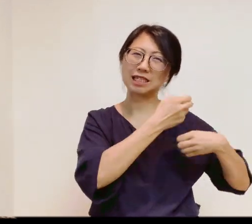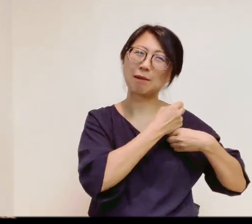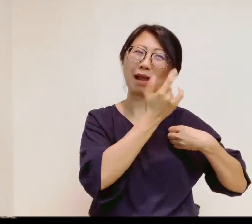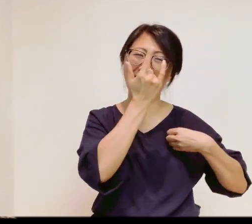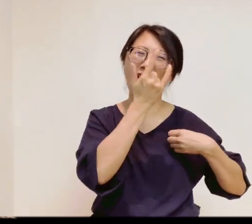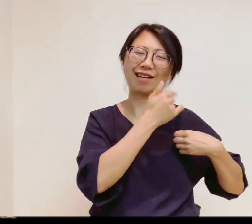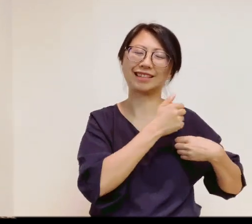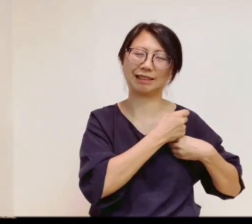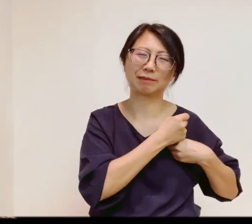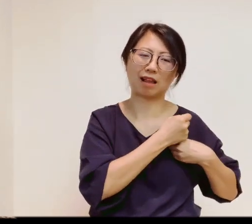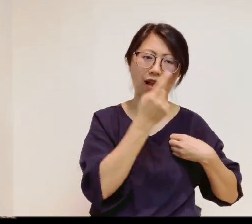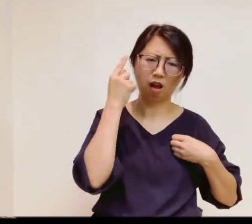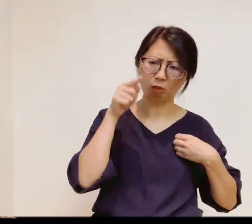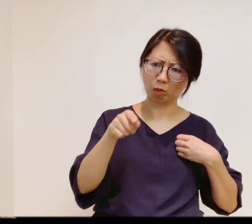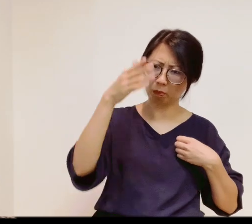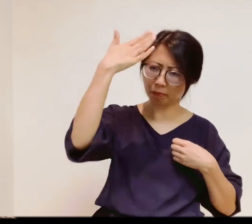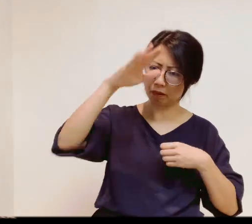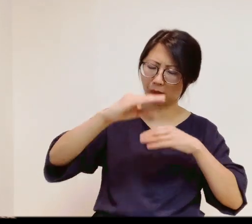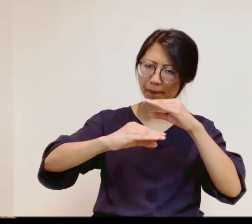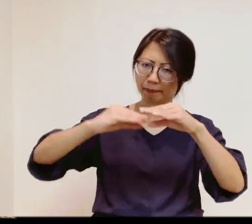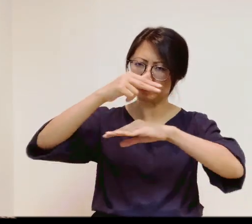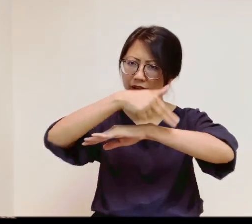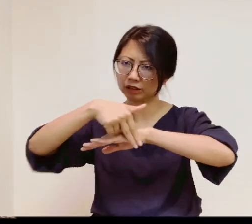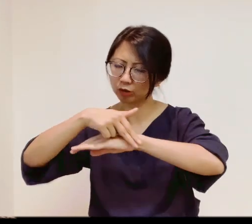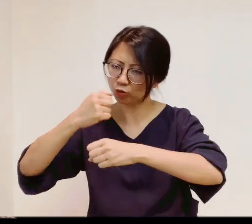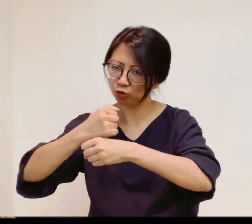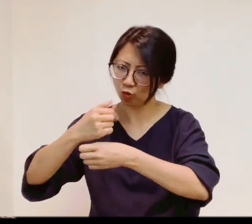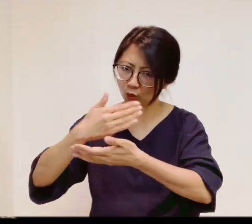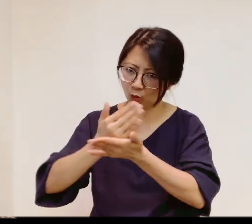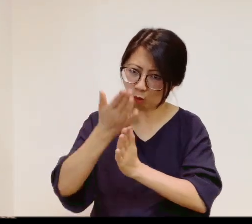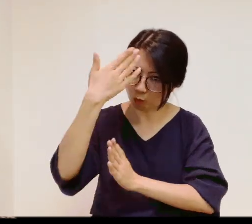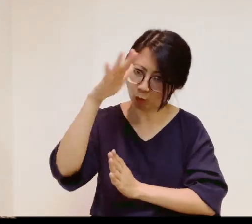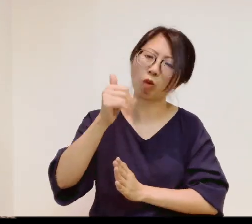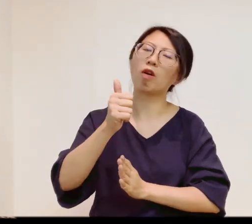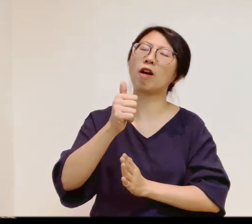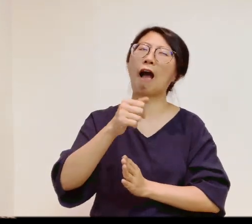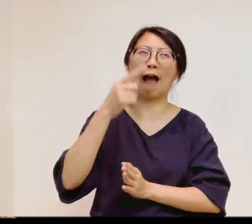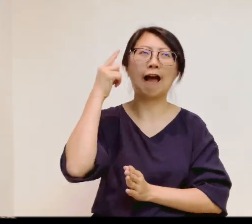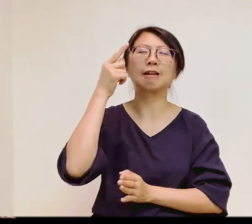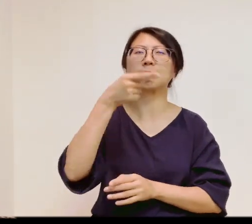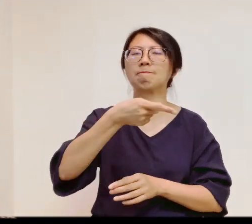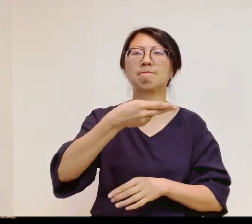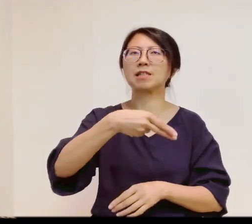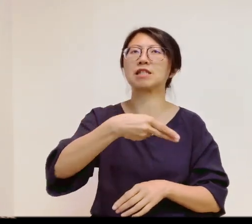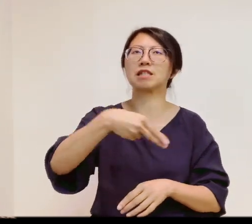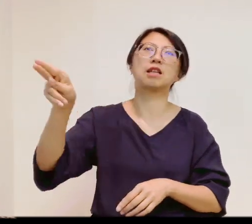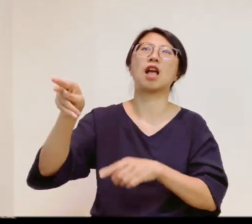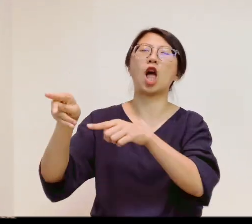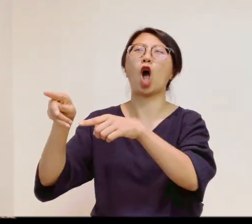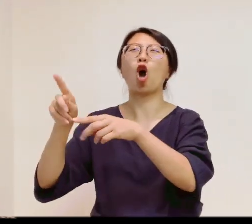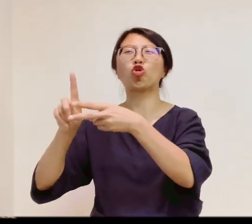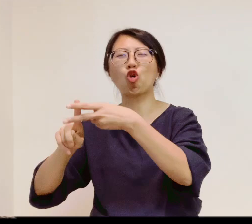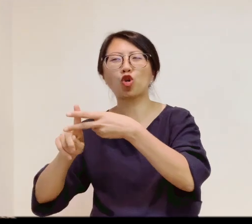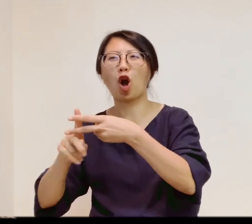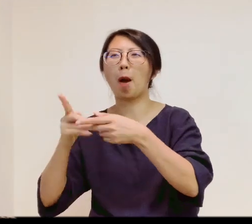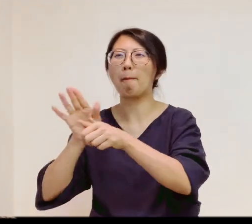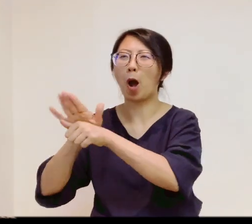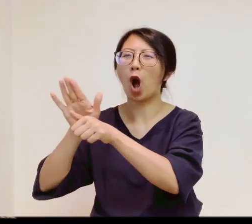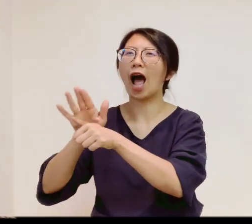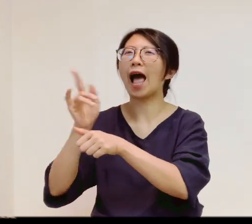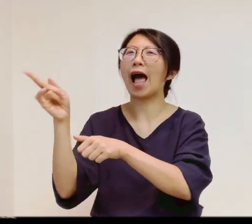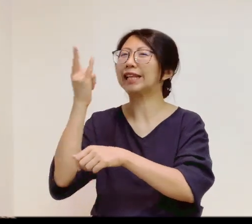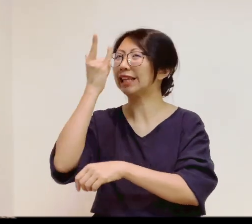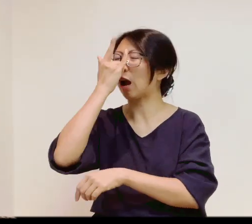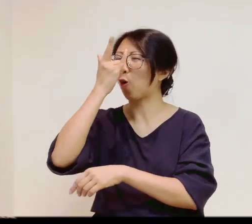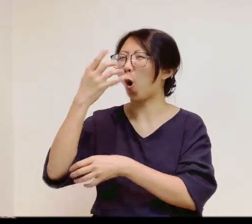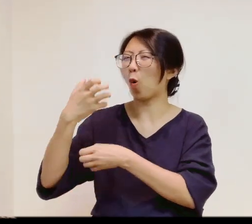係政府啦嚇，即係要決定咧就係送佢。去一個工廠裏面去到工作，為德國嘅軍隊工作。咁喺佢呢